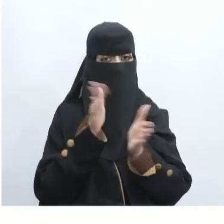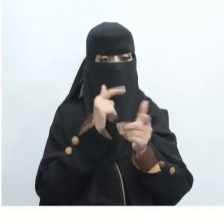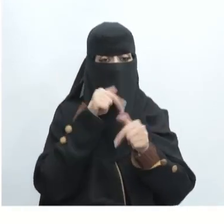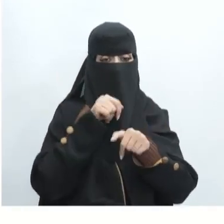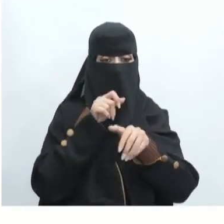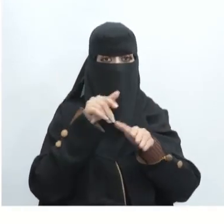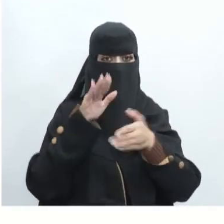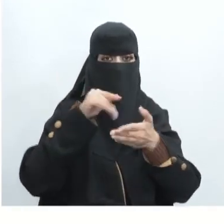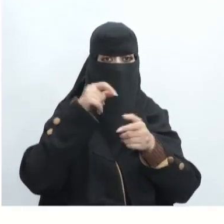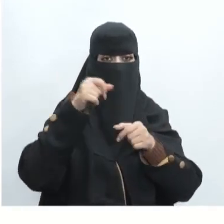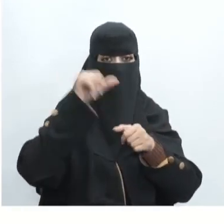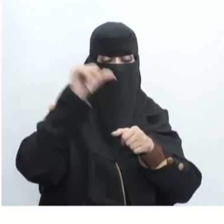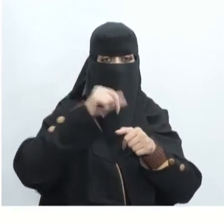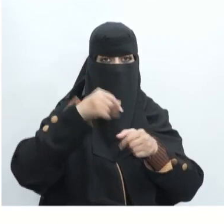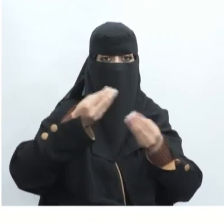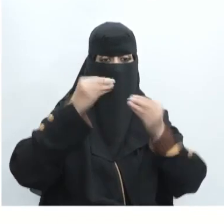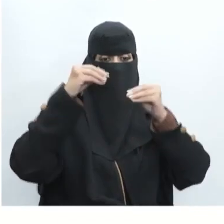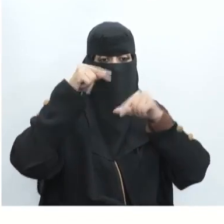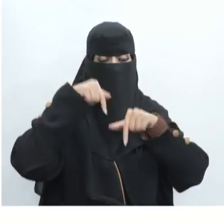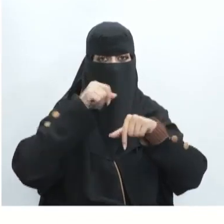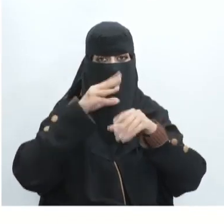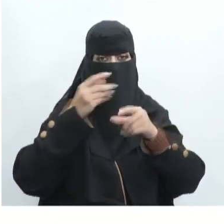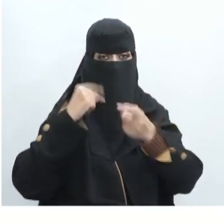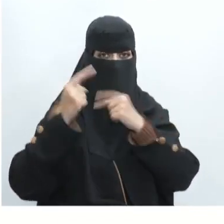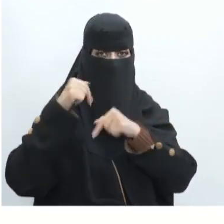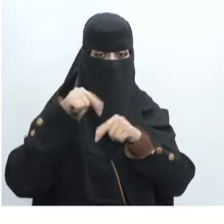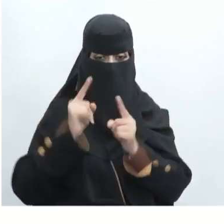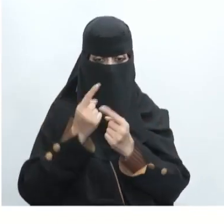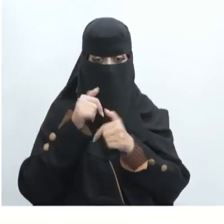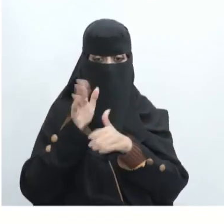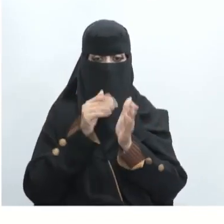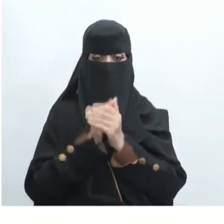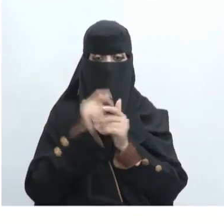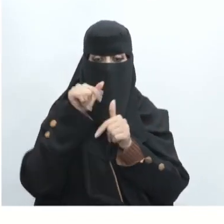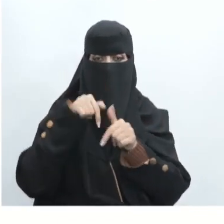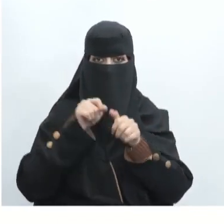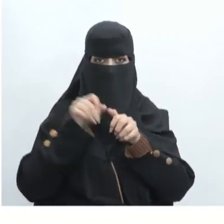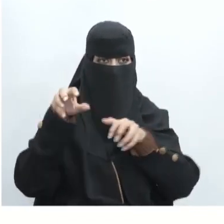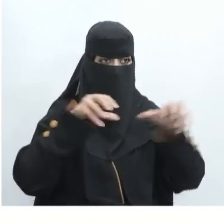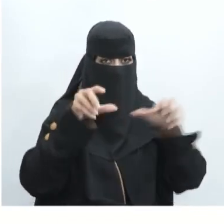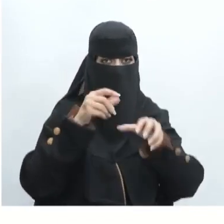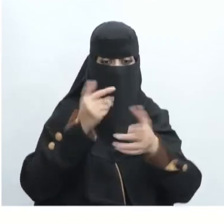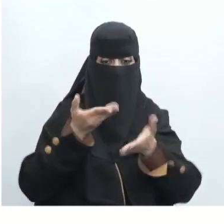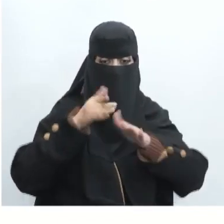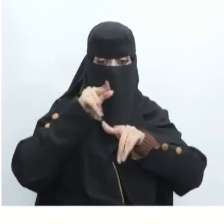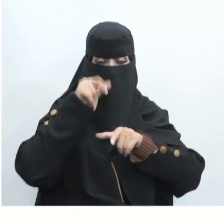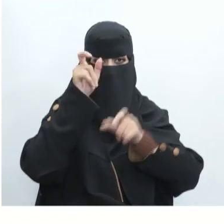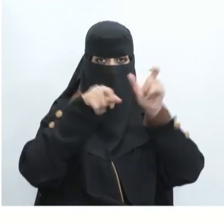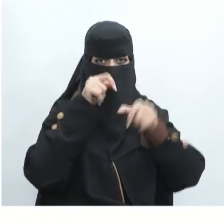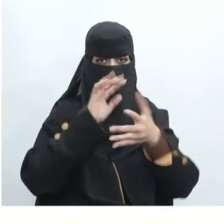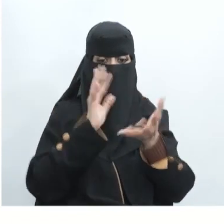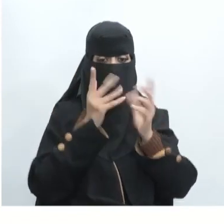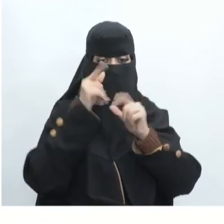احسنتم وسوء استثمار الثروات الطبيعيه يتوزع اغلب سكان